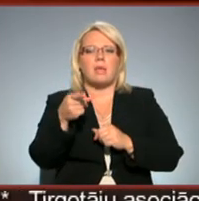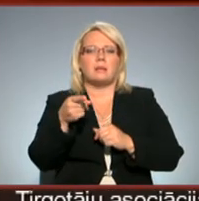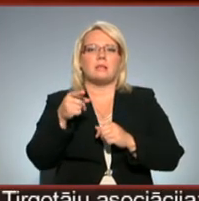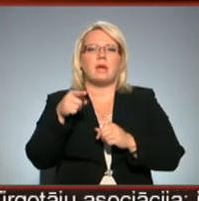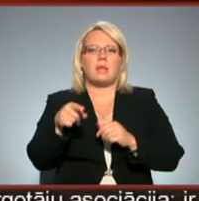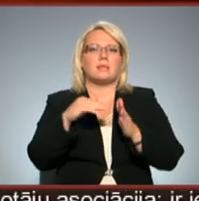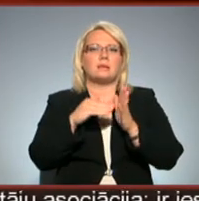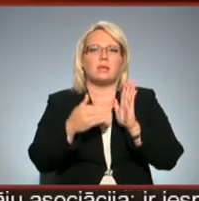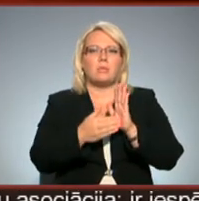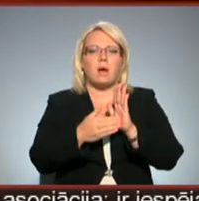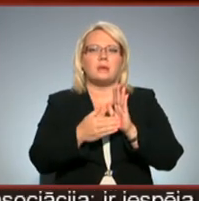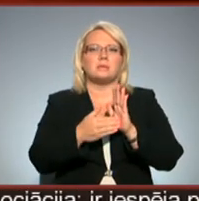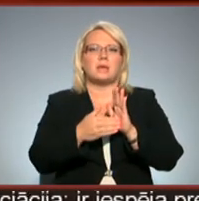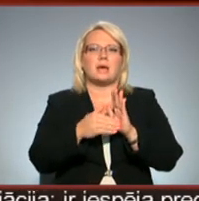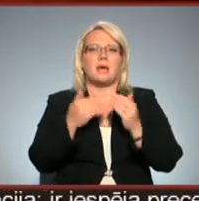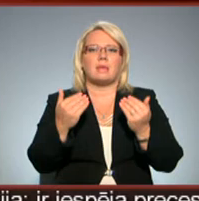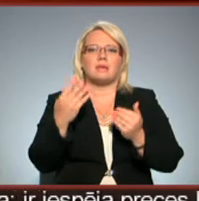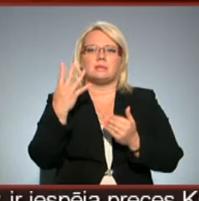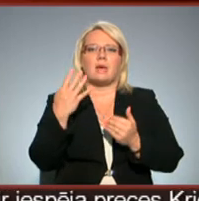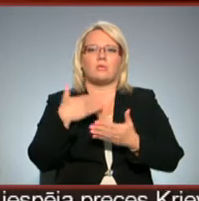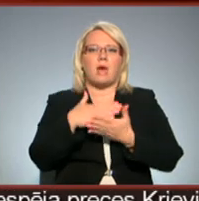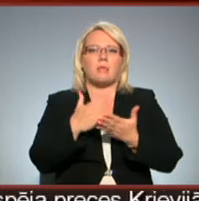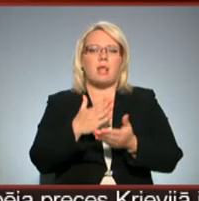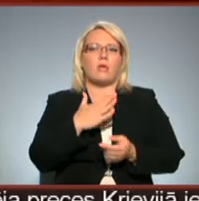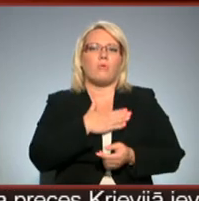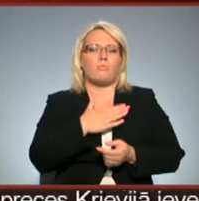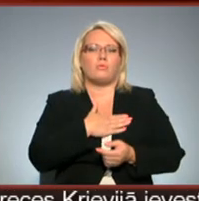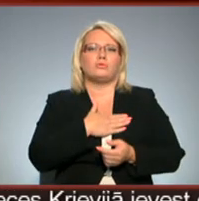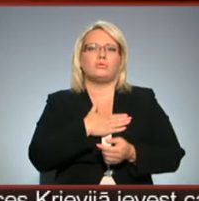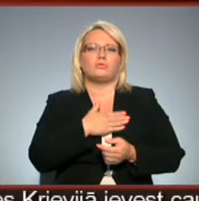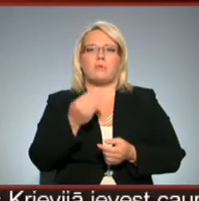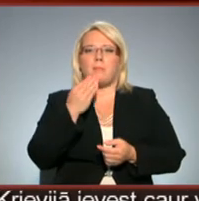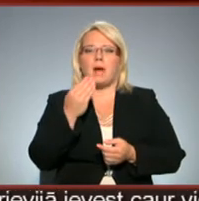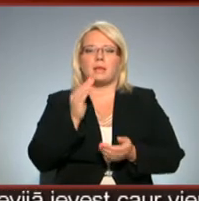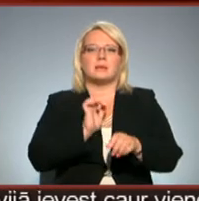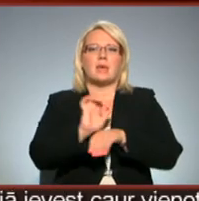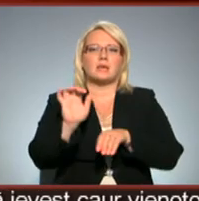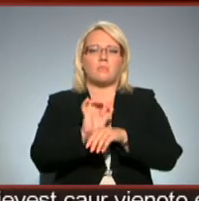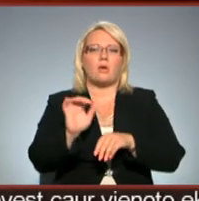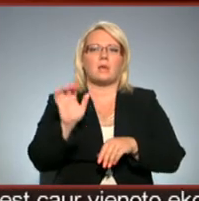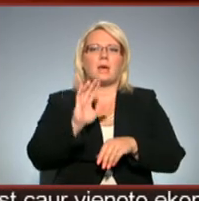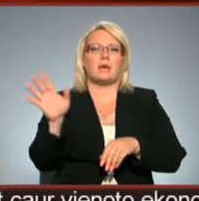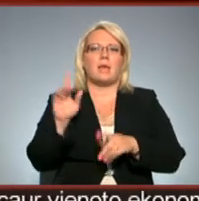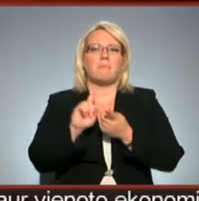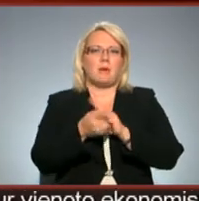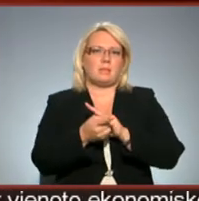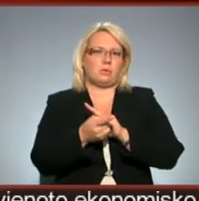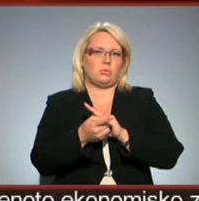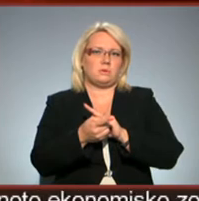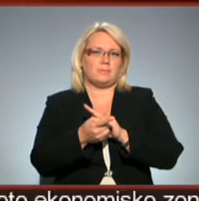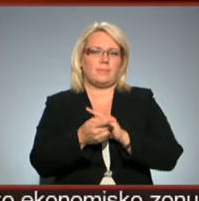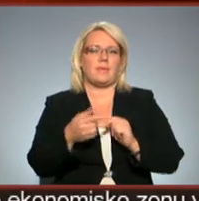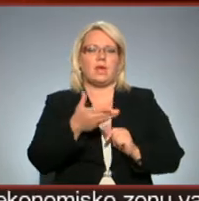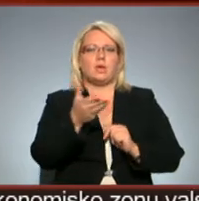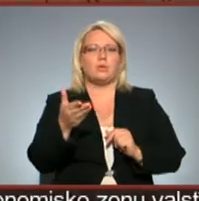šāda situācija, tomēr, ka mums ceturtā daļa no mūsu pārtikas eksporta ir uz vienu valsti, lai viņi mainītos.